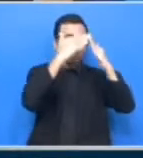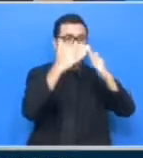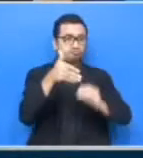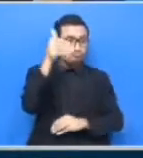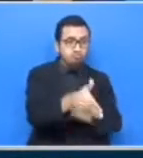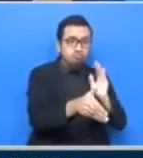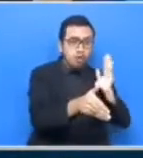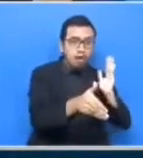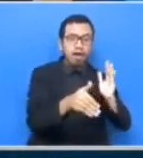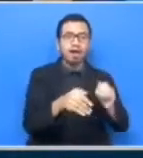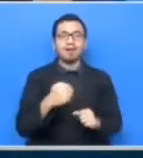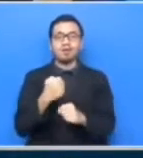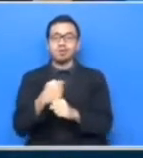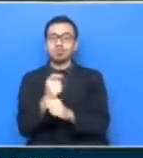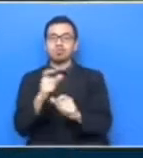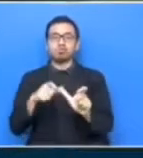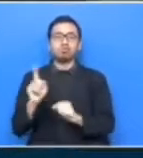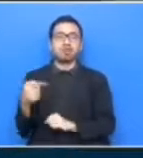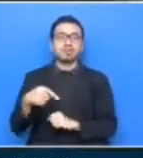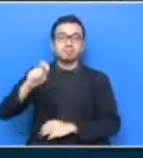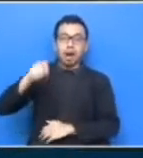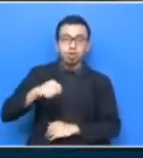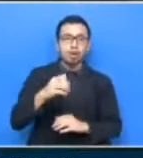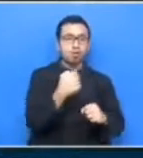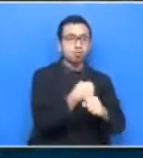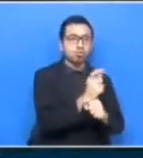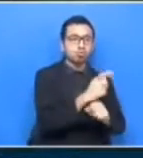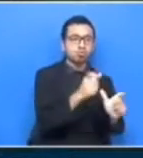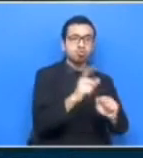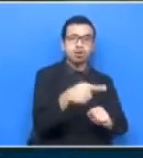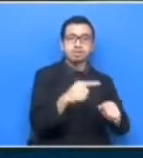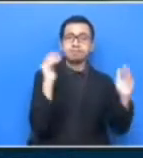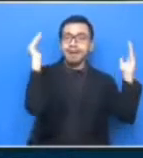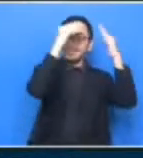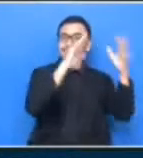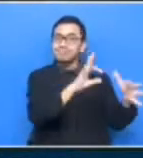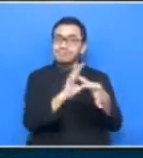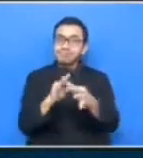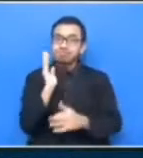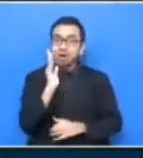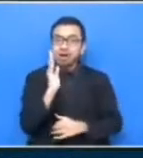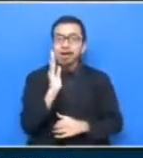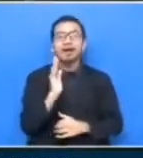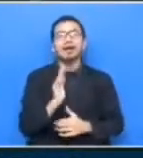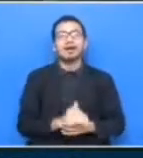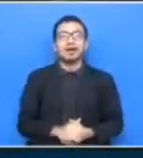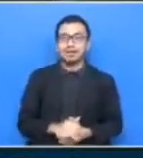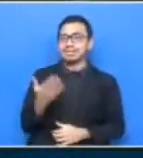Makassar Pak Heri ya tadi ini memang keluarganya sendiri keluarganya sendiri yang menginginkan untuk segera